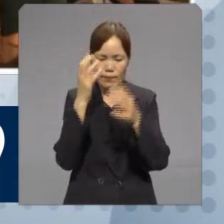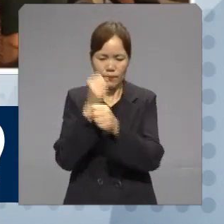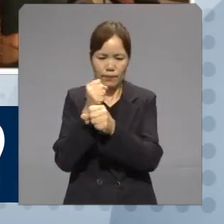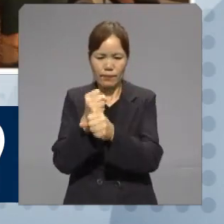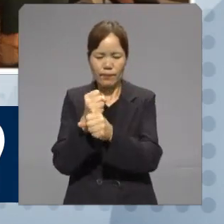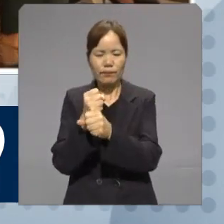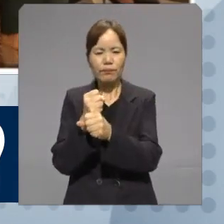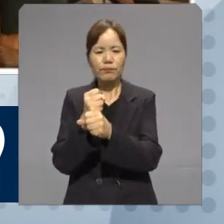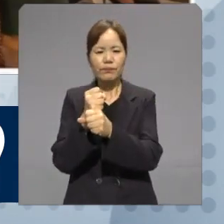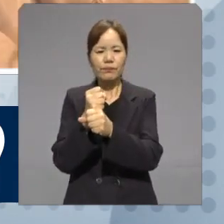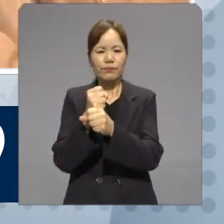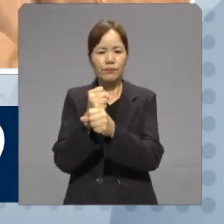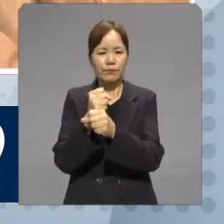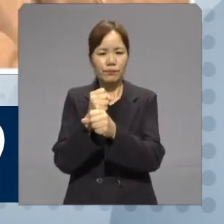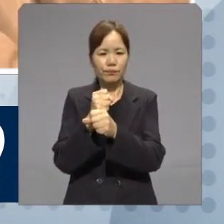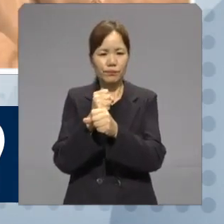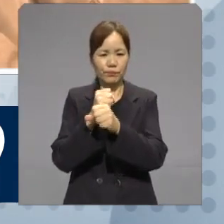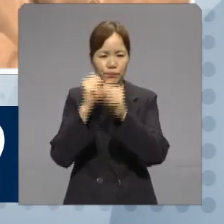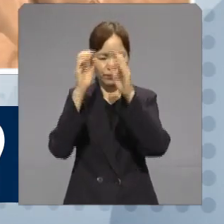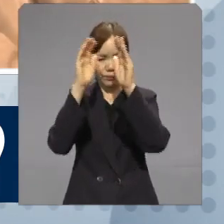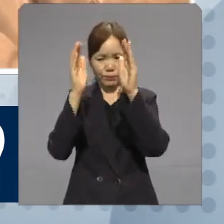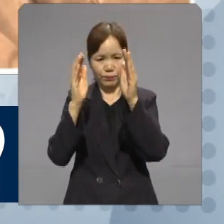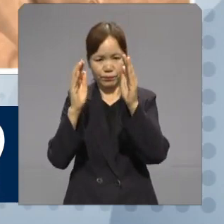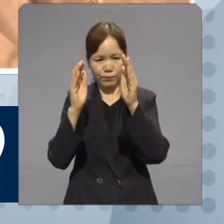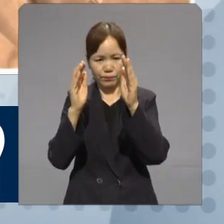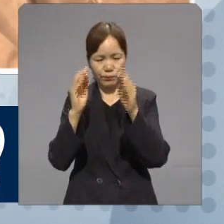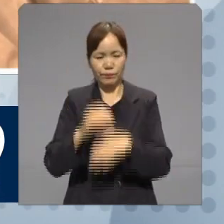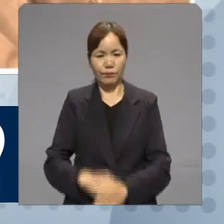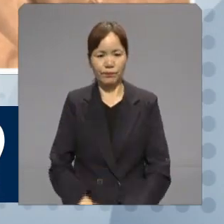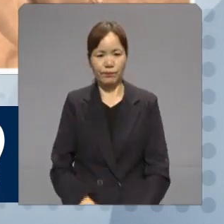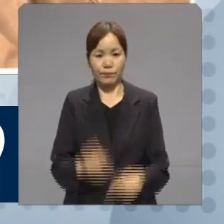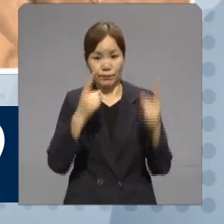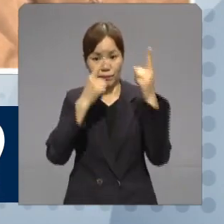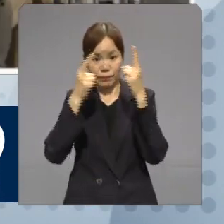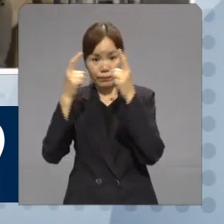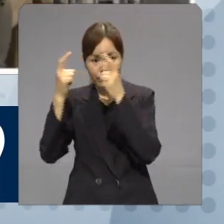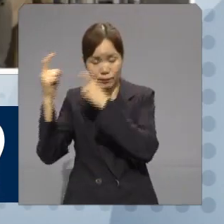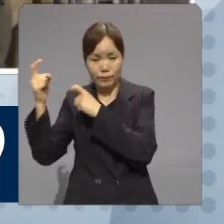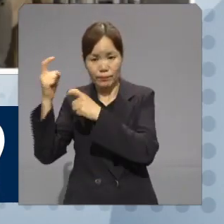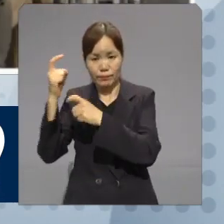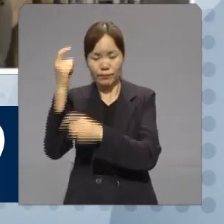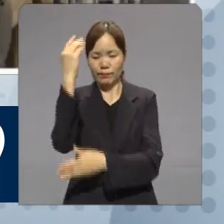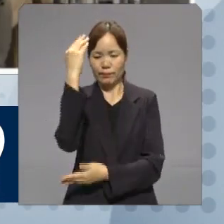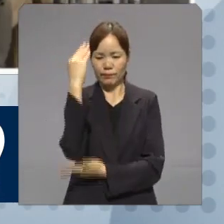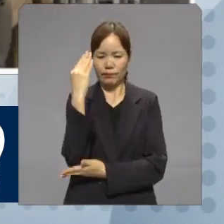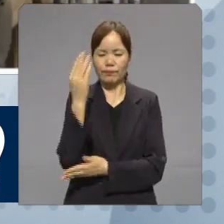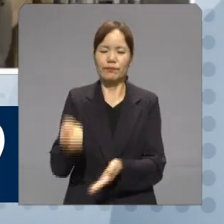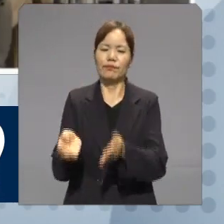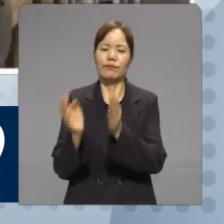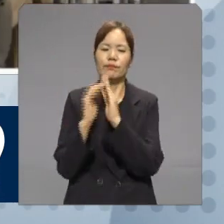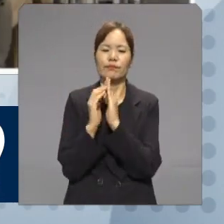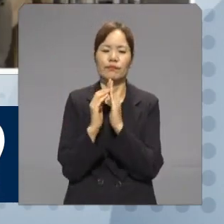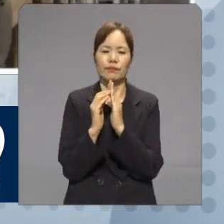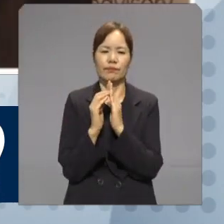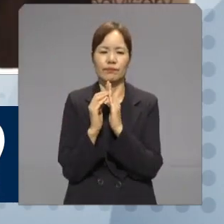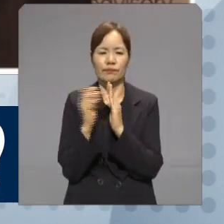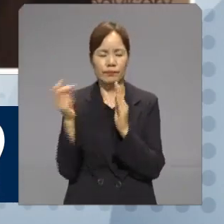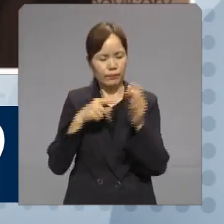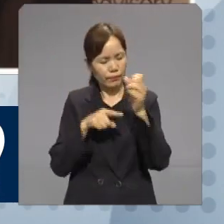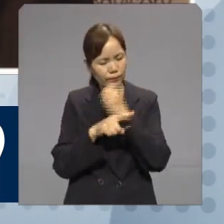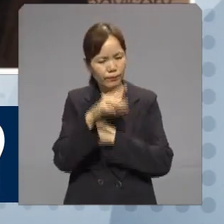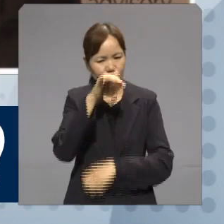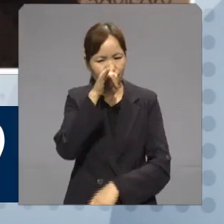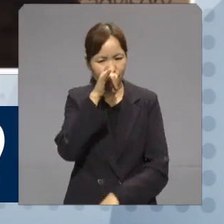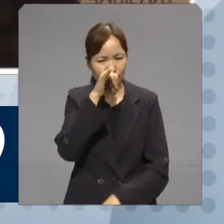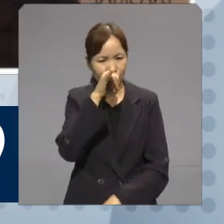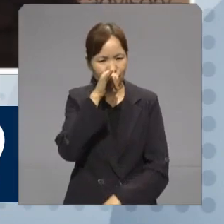만드는 조형물 아 그 기념을 또 설치를 하고 이래서 아주 의미 있는